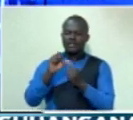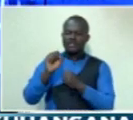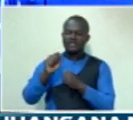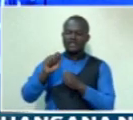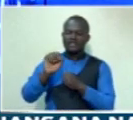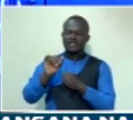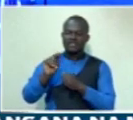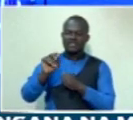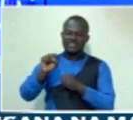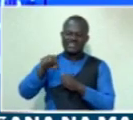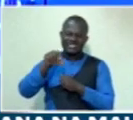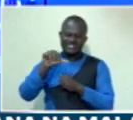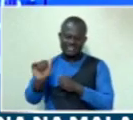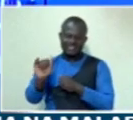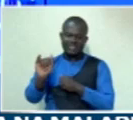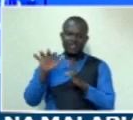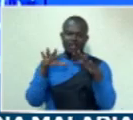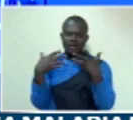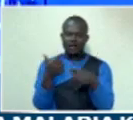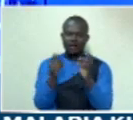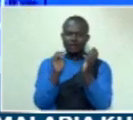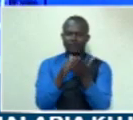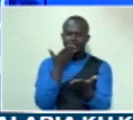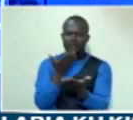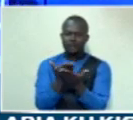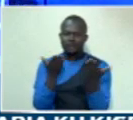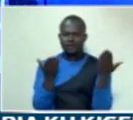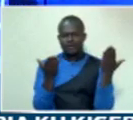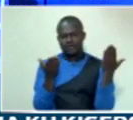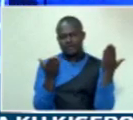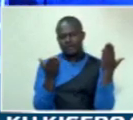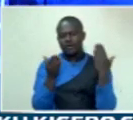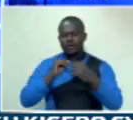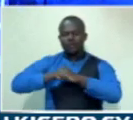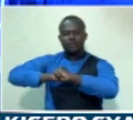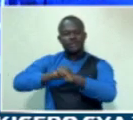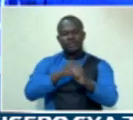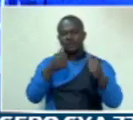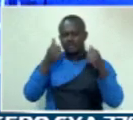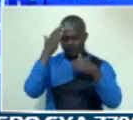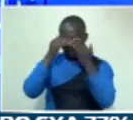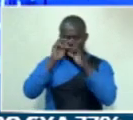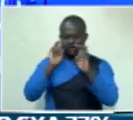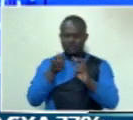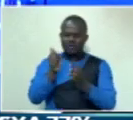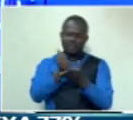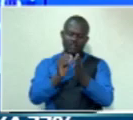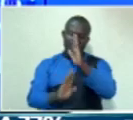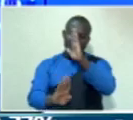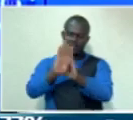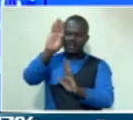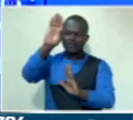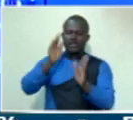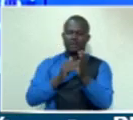turere twa Nyabihu na Ngororero igeze ariko igasaba kubibungabunga cyane ko ari pfundo ry'iterambere